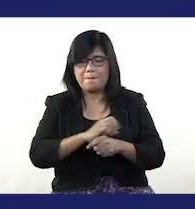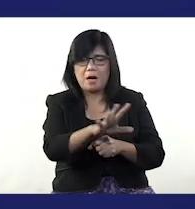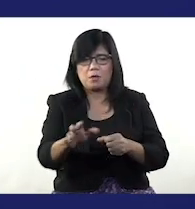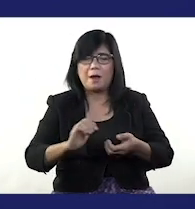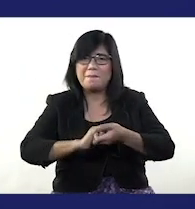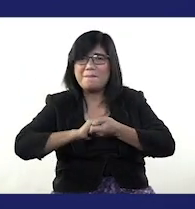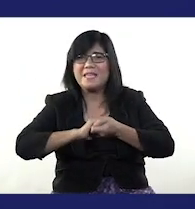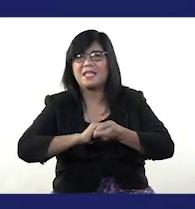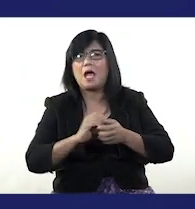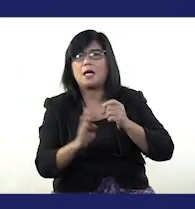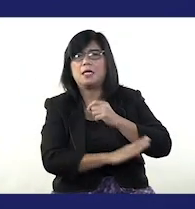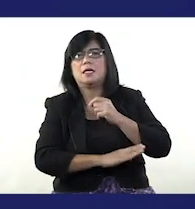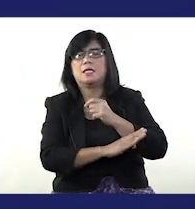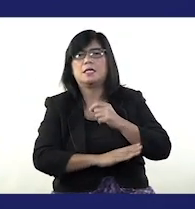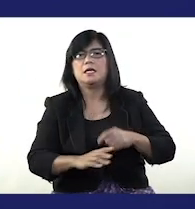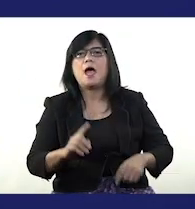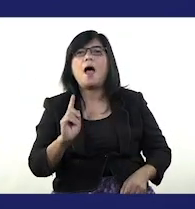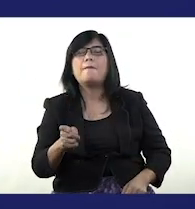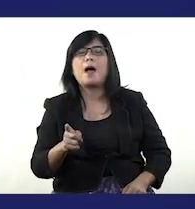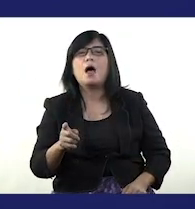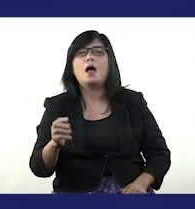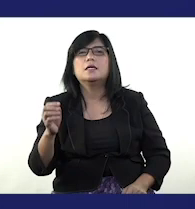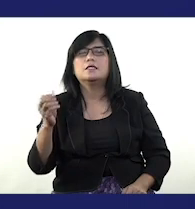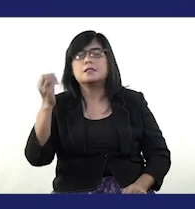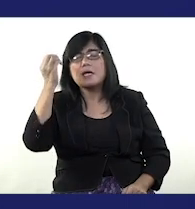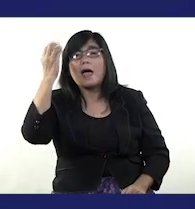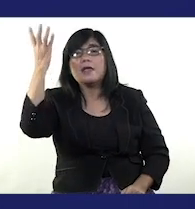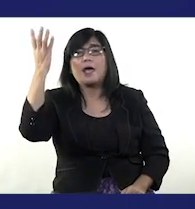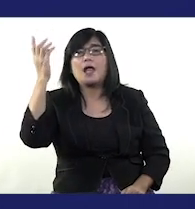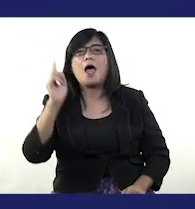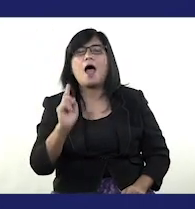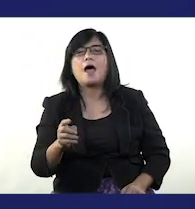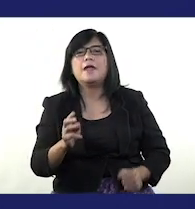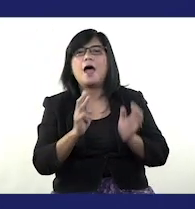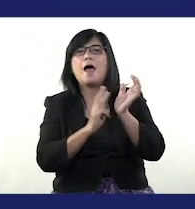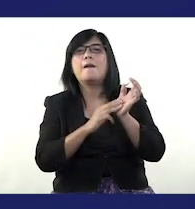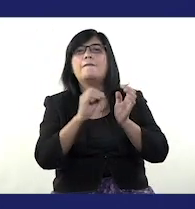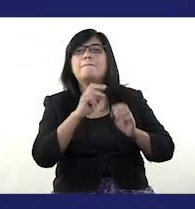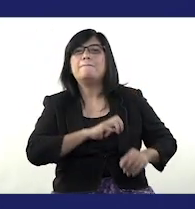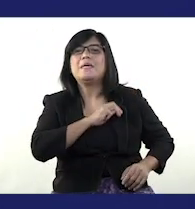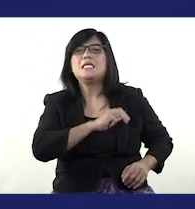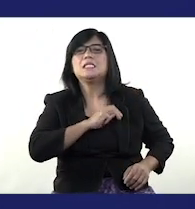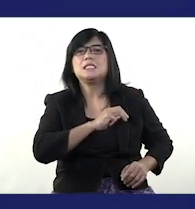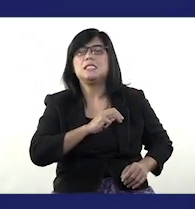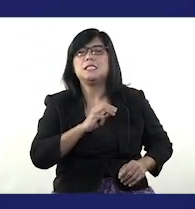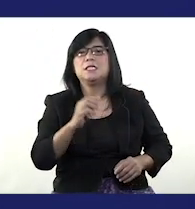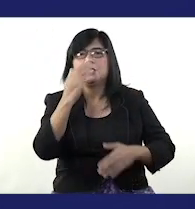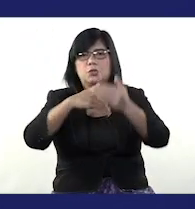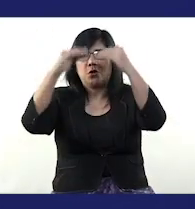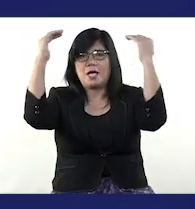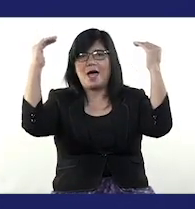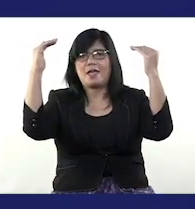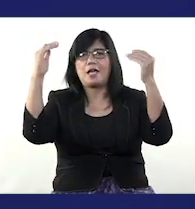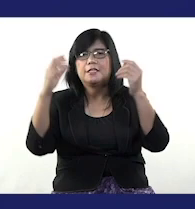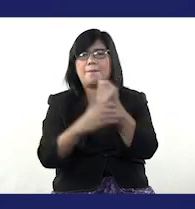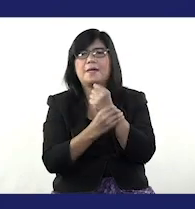Negeri jika kita menyadari Hai adanya misi surga yang kita emban senantiasa